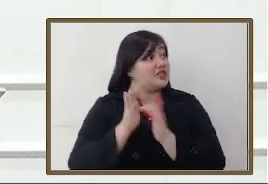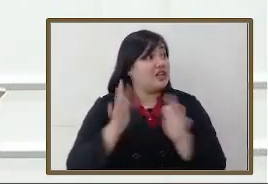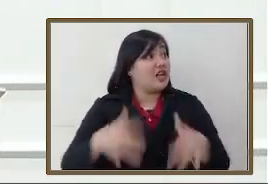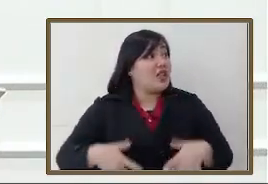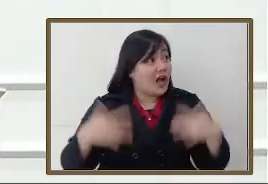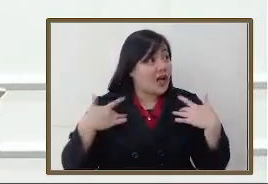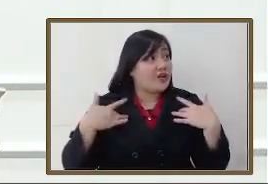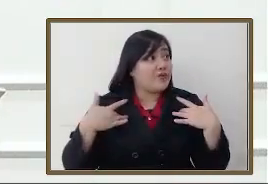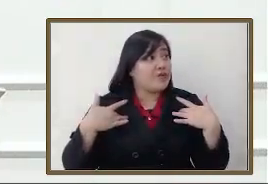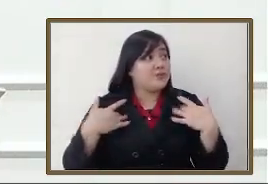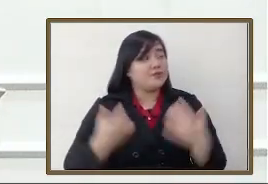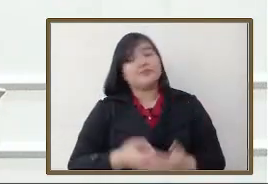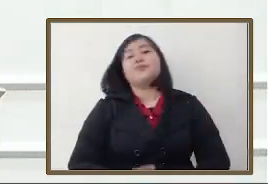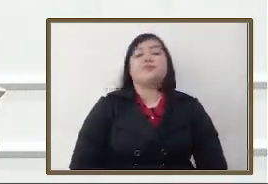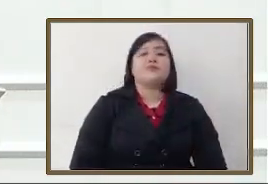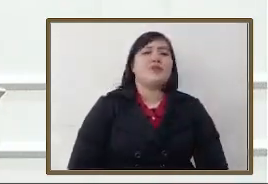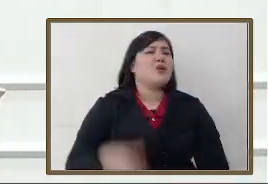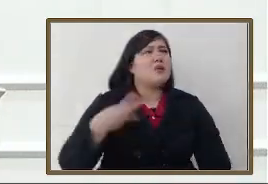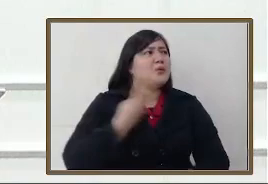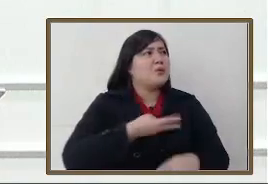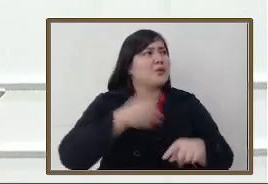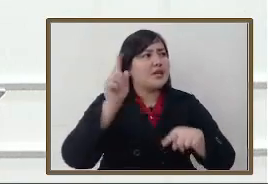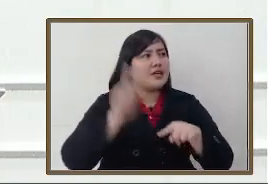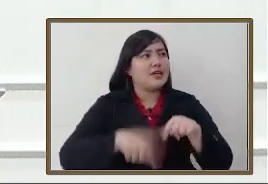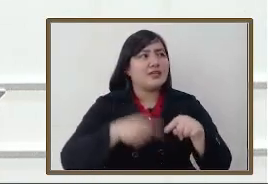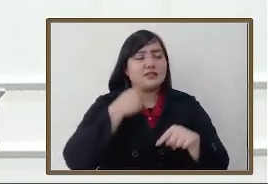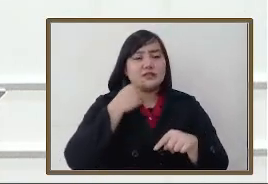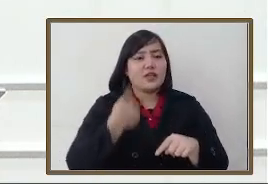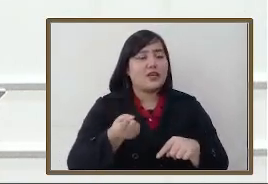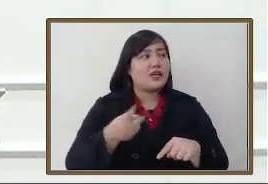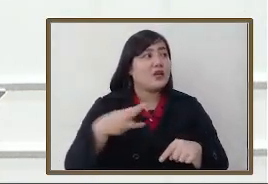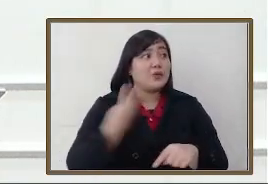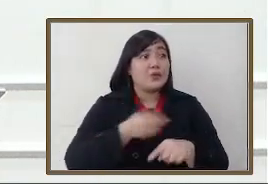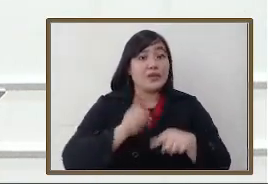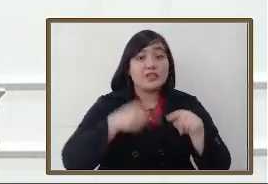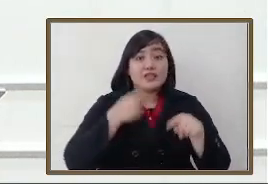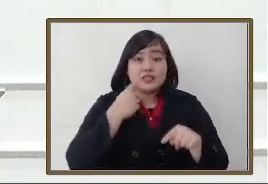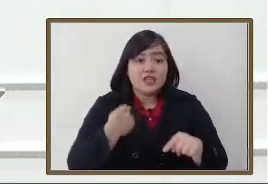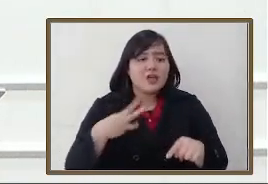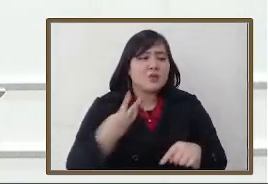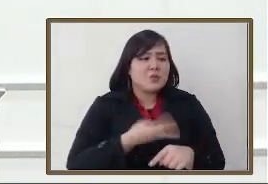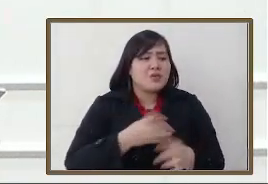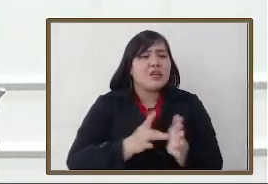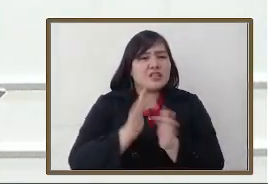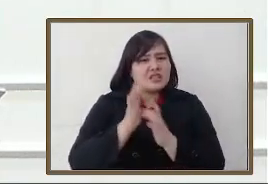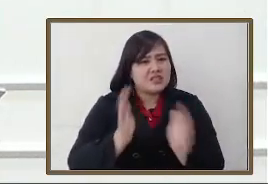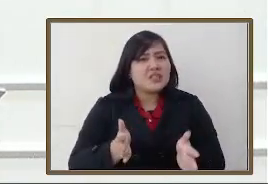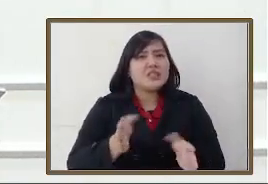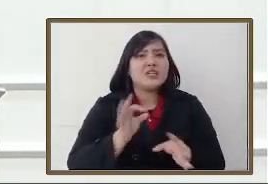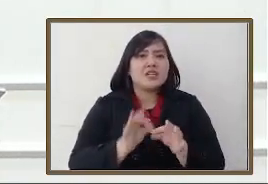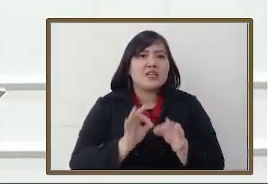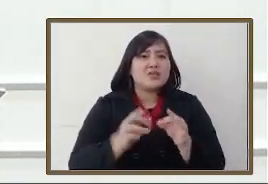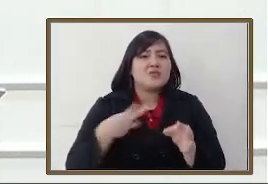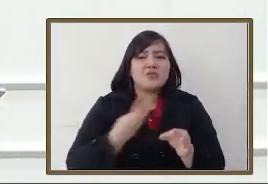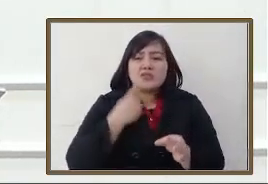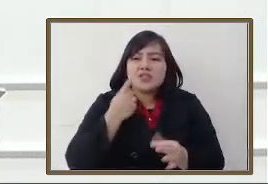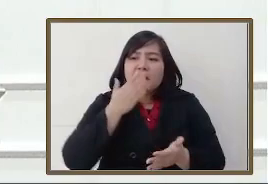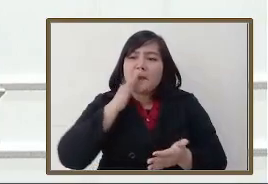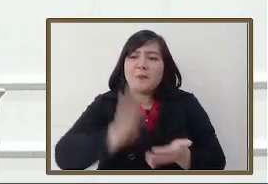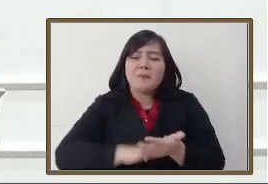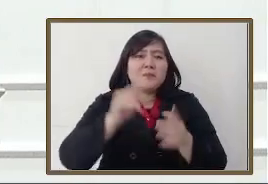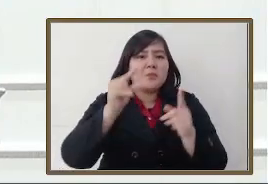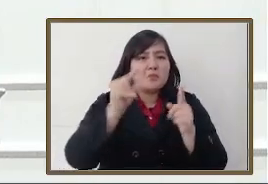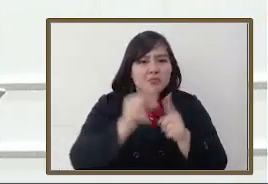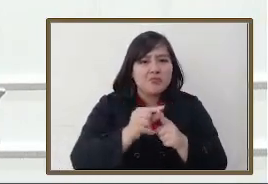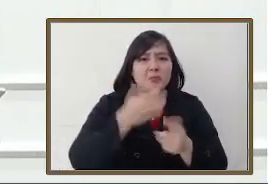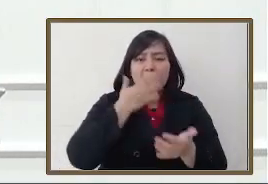mo, sige, Kristiyano pa rin, Kristiyano. Alright. Now listen, bakit? Sasabihin mo may espiritu, pero sino nakakakita ng